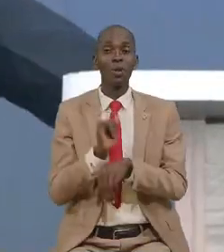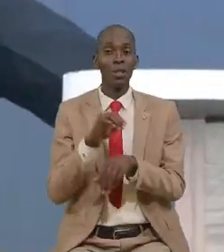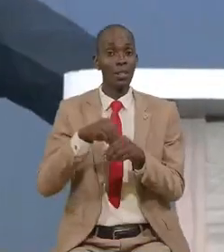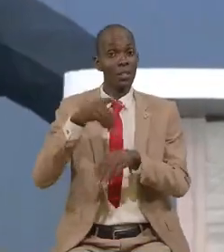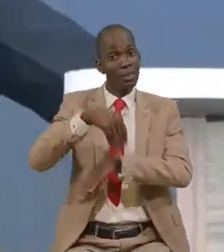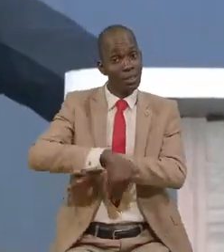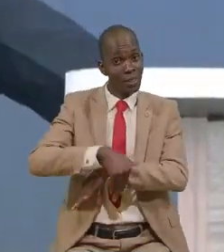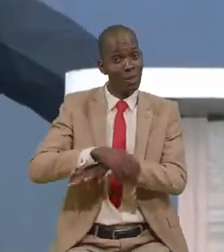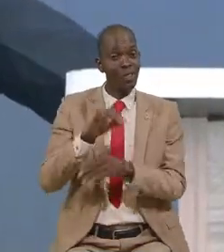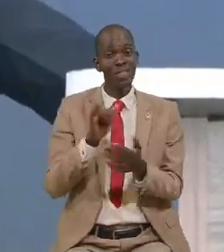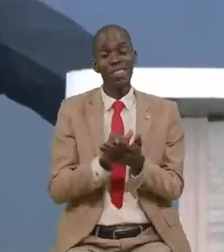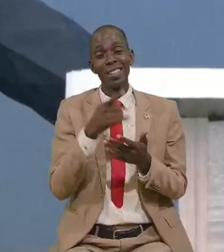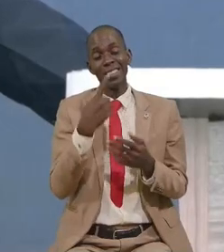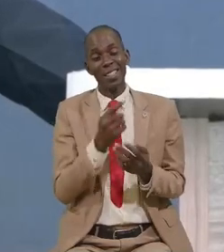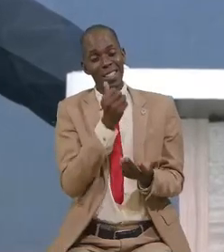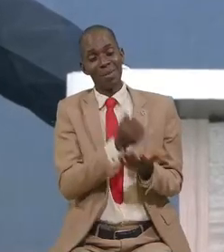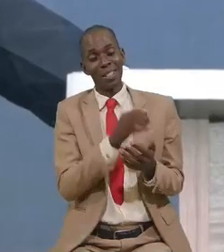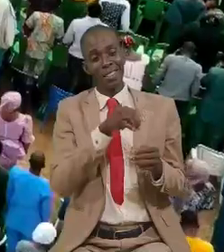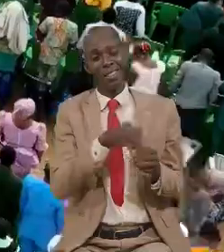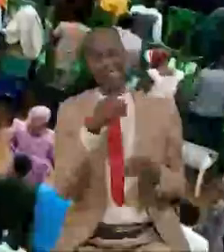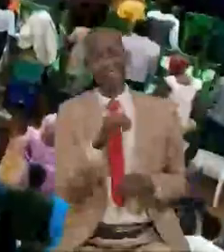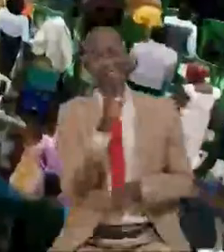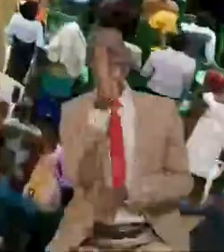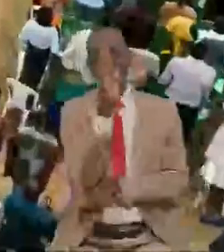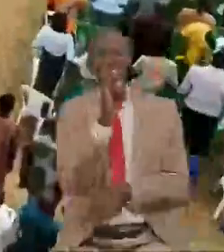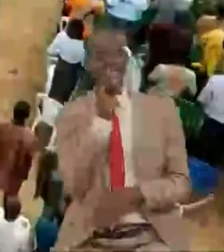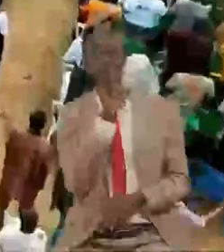de l'après-midi soit bas.